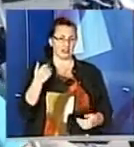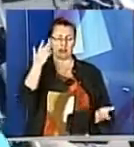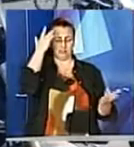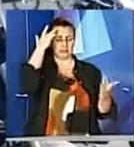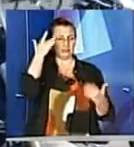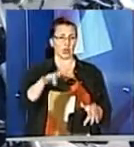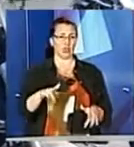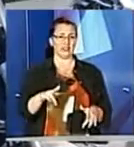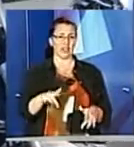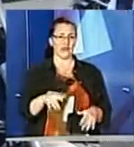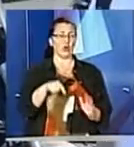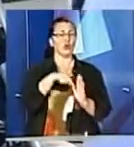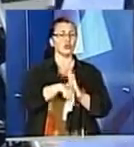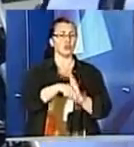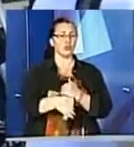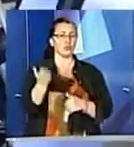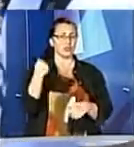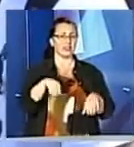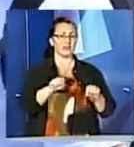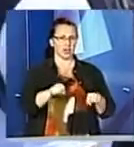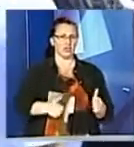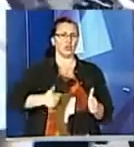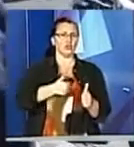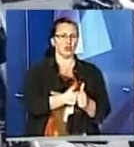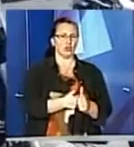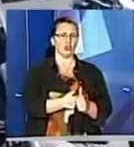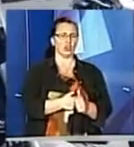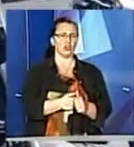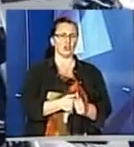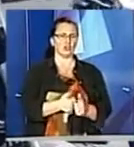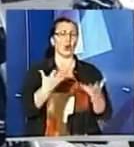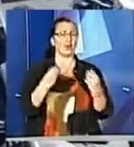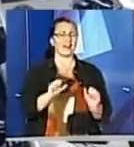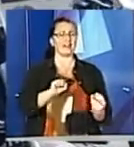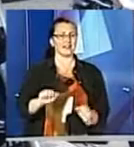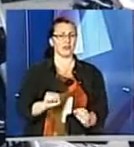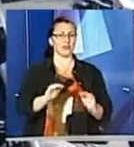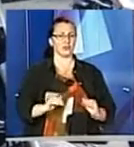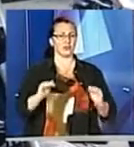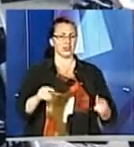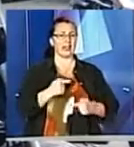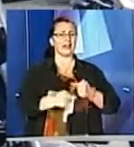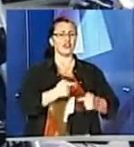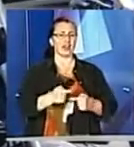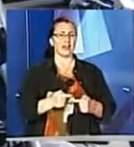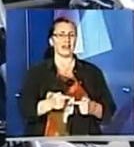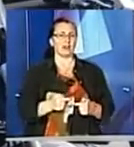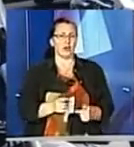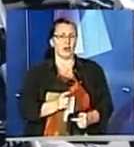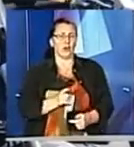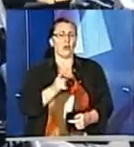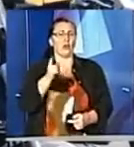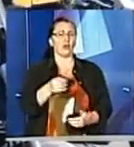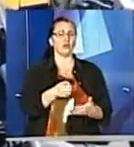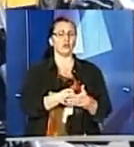спонтанно. Річ в тому, що раніше байкери долучались до Дня захисту дітей шляхом виїздів до